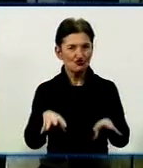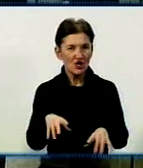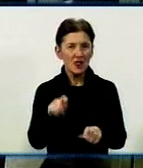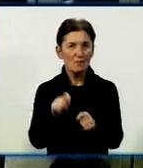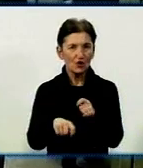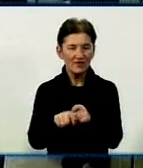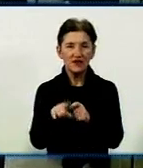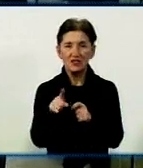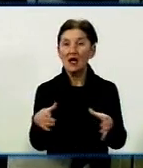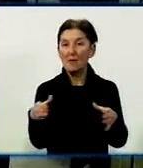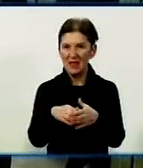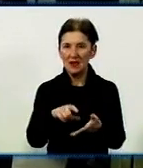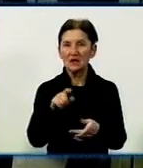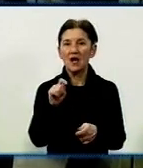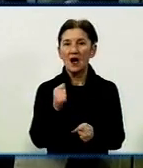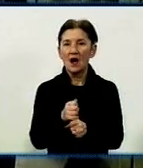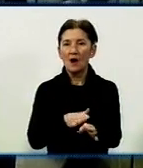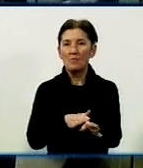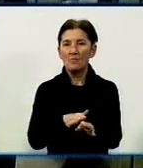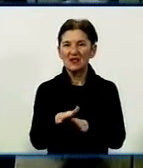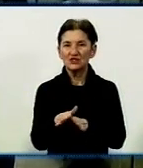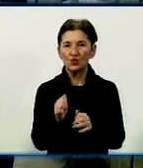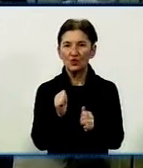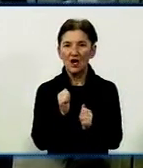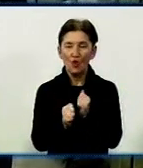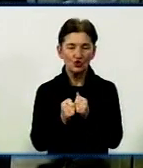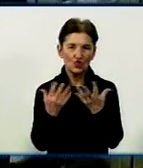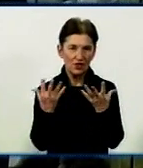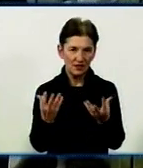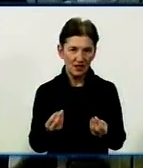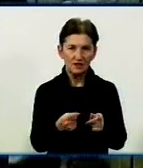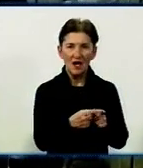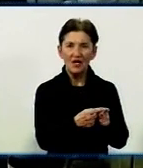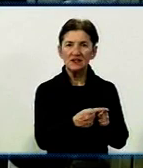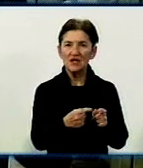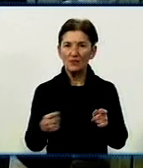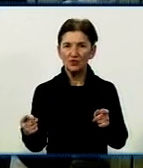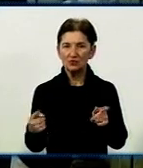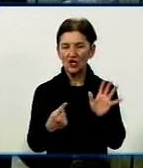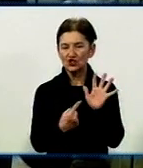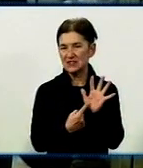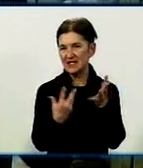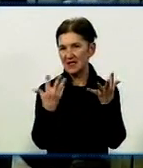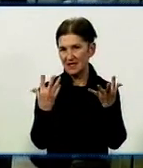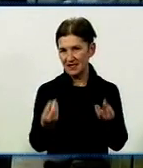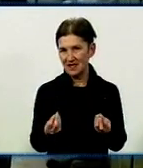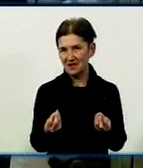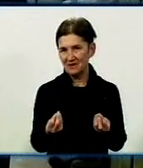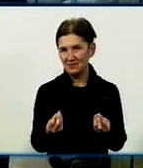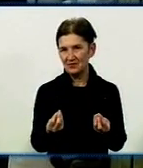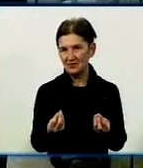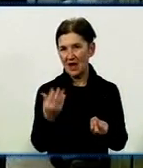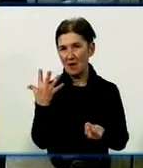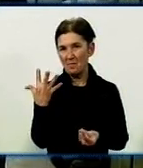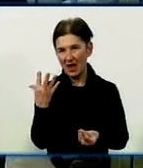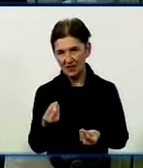факти. Кабінет працює кожен день на протязі 6 днів тижня. 5